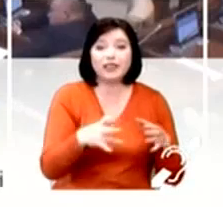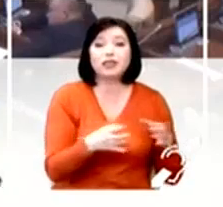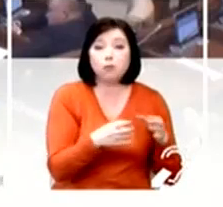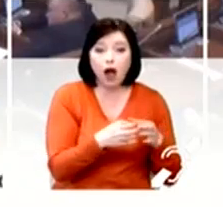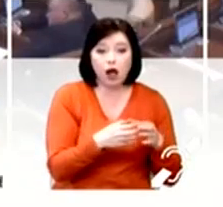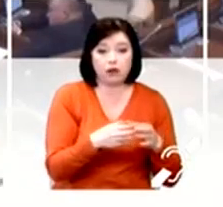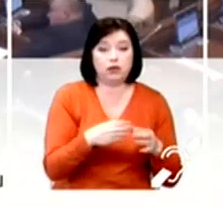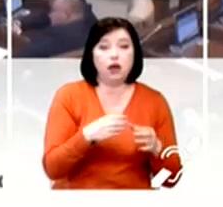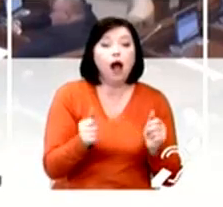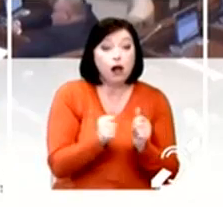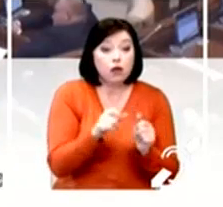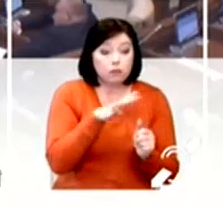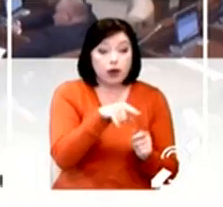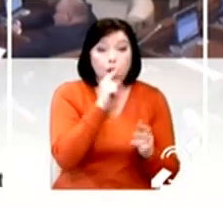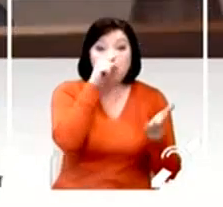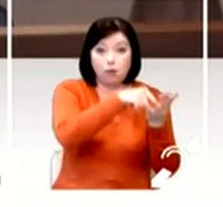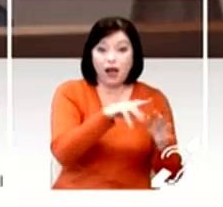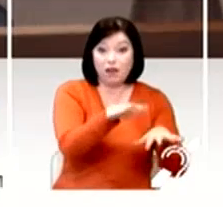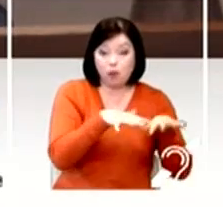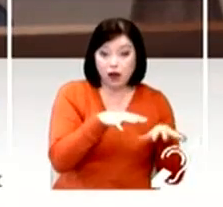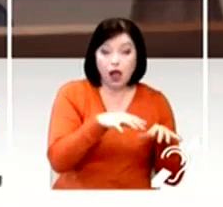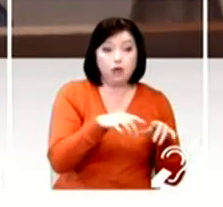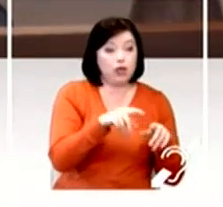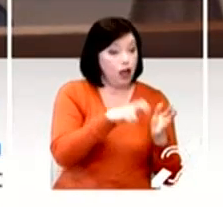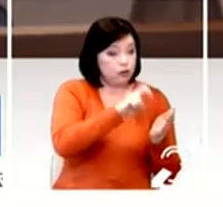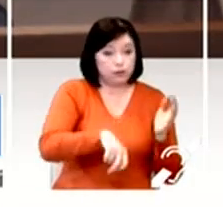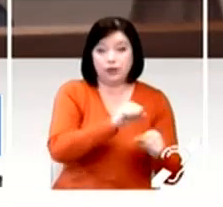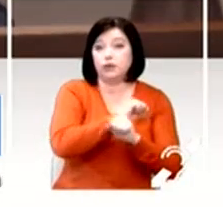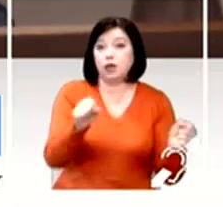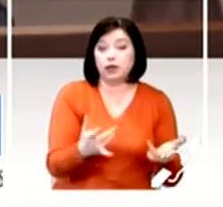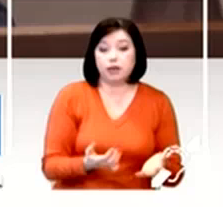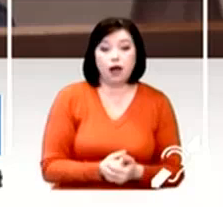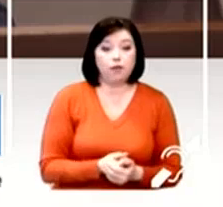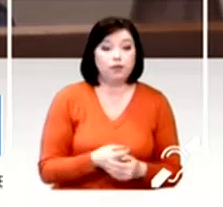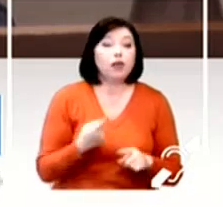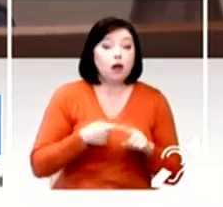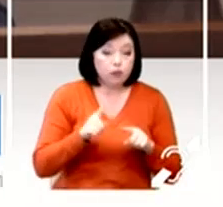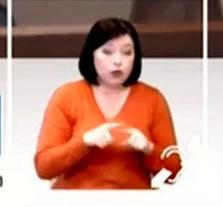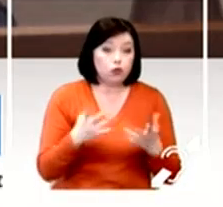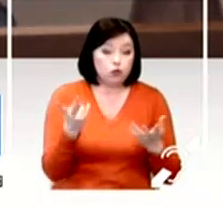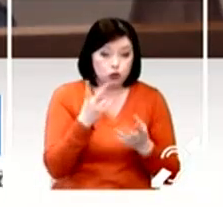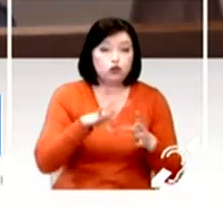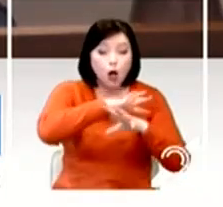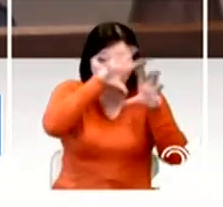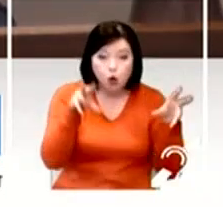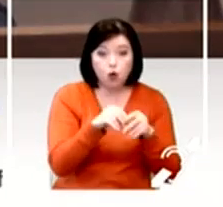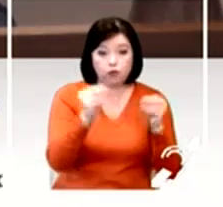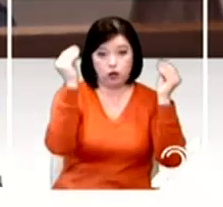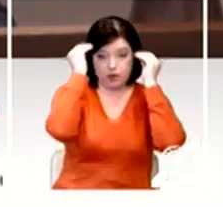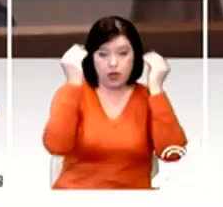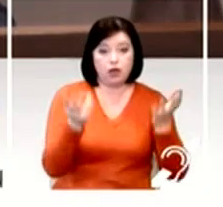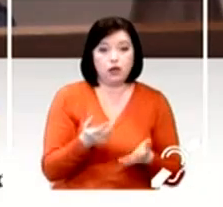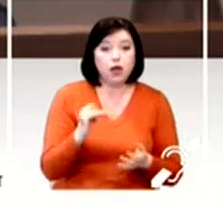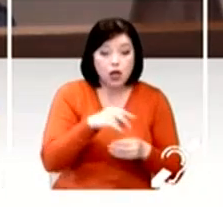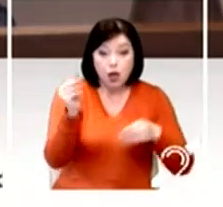fracțiunile alături de care au acces în legislativ. Există loc de dialog ca să facem o inițiativă comună. Să o